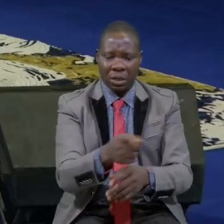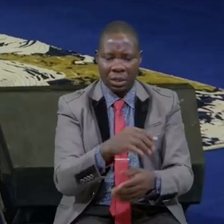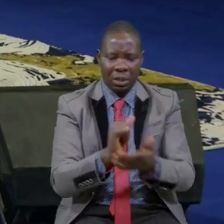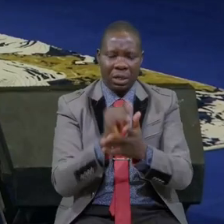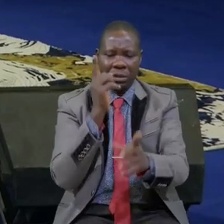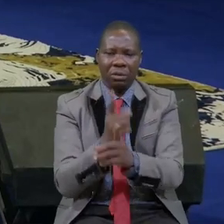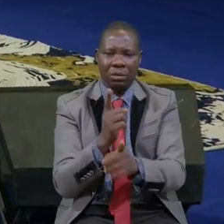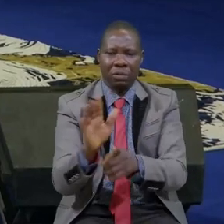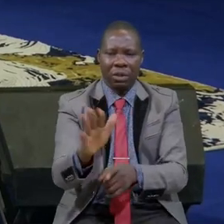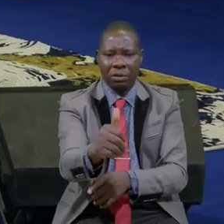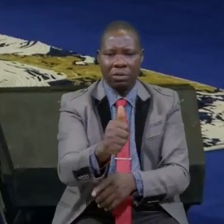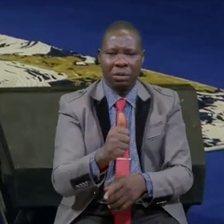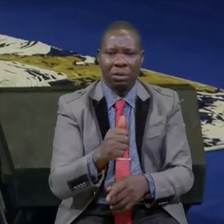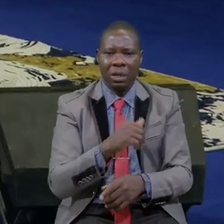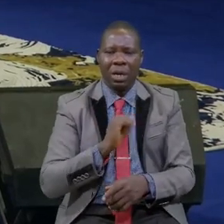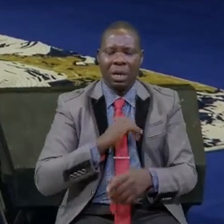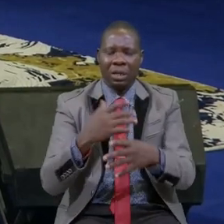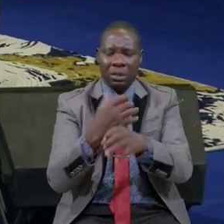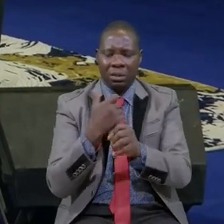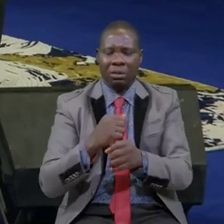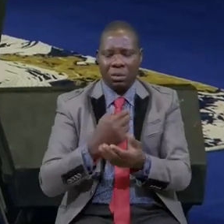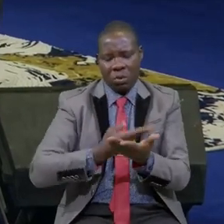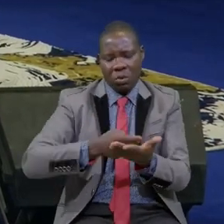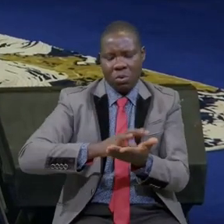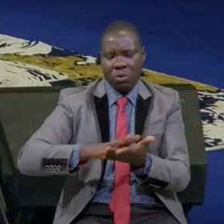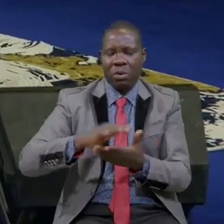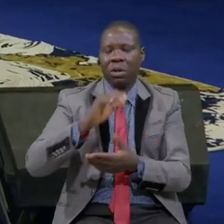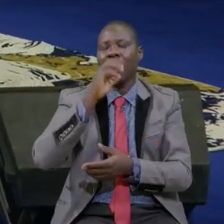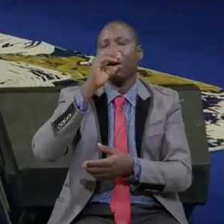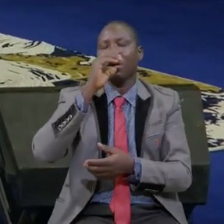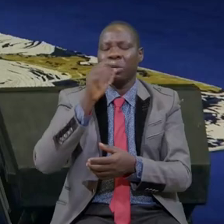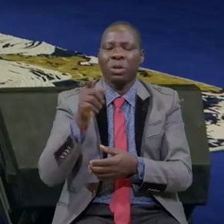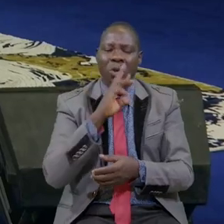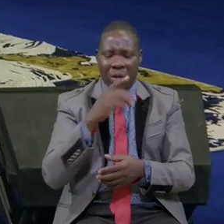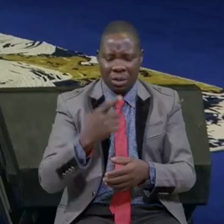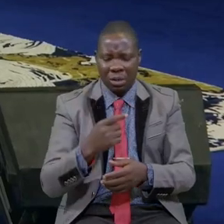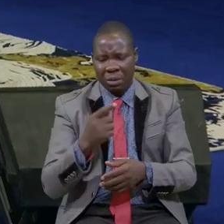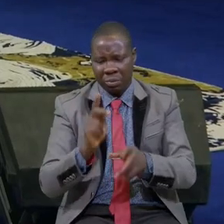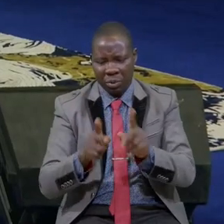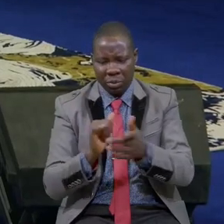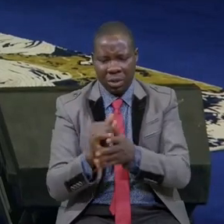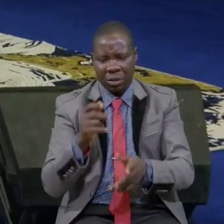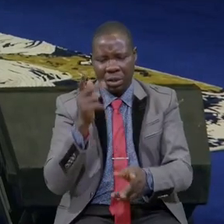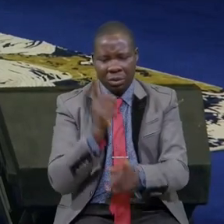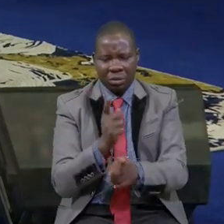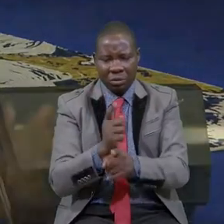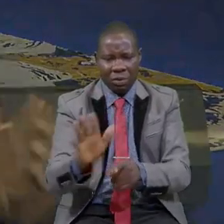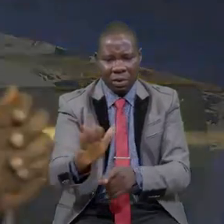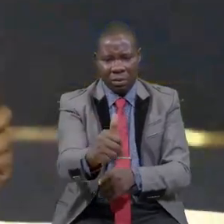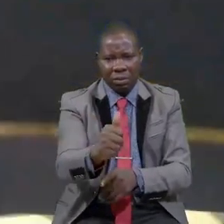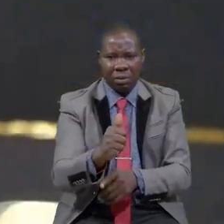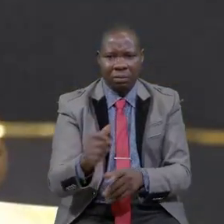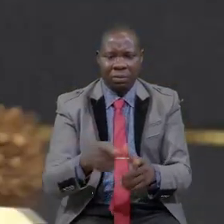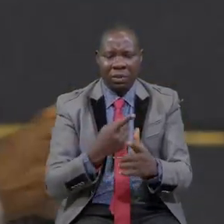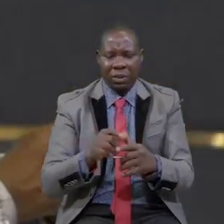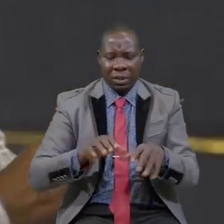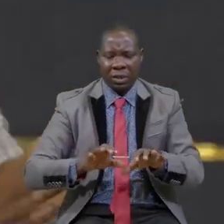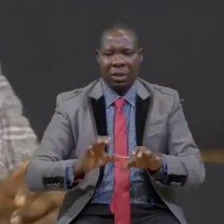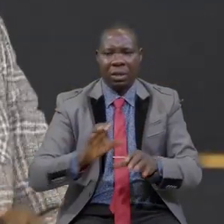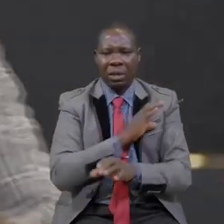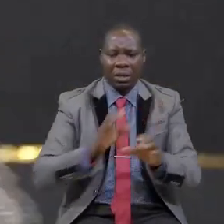devant les hommes. Je prends la communion. Vous cherchez à être juste devant les hommes. Et Christ continue